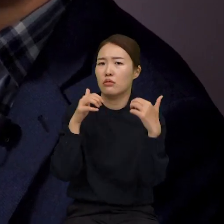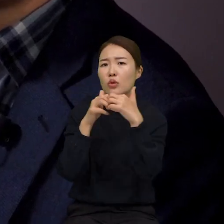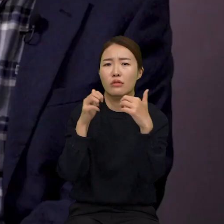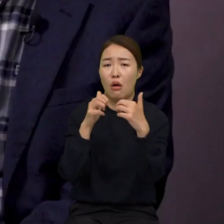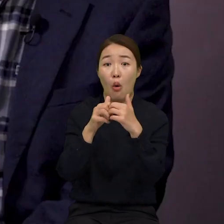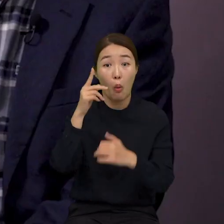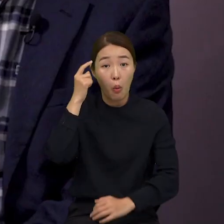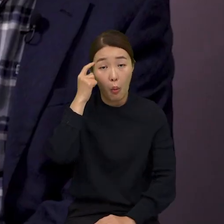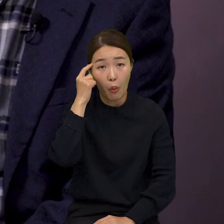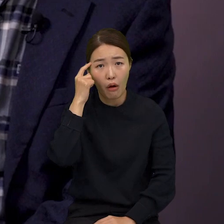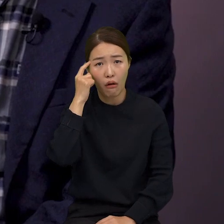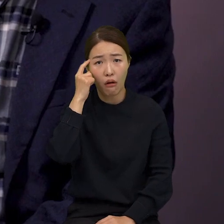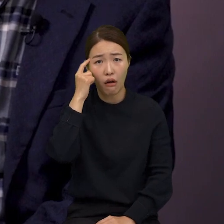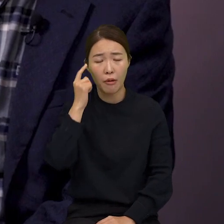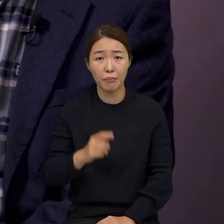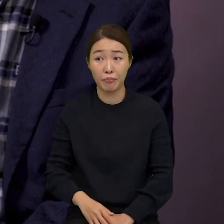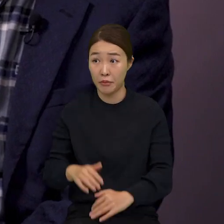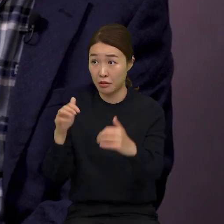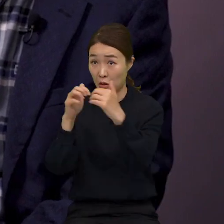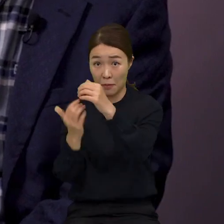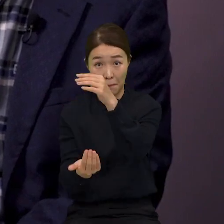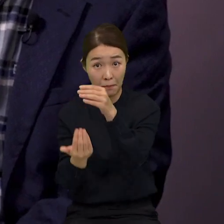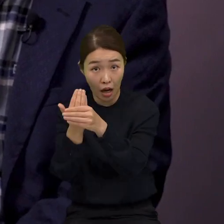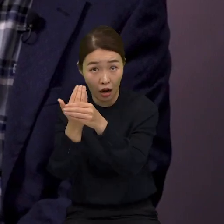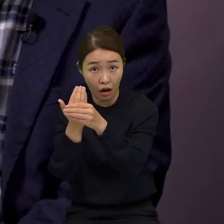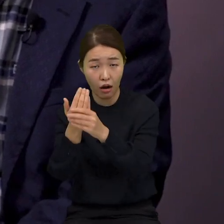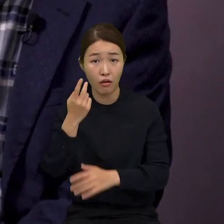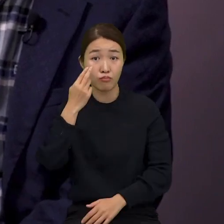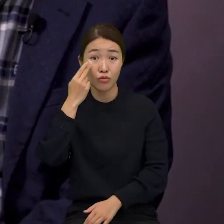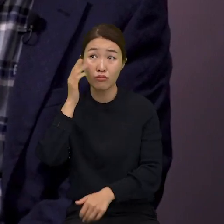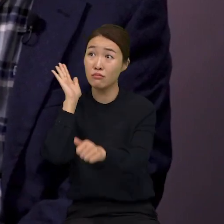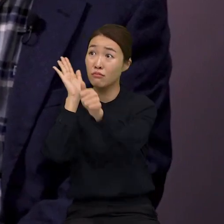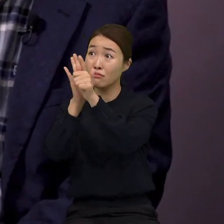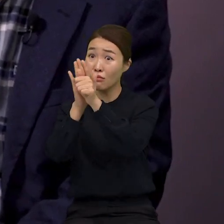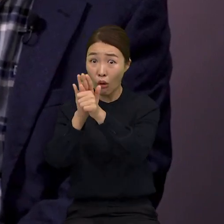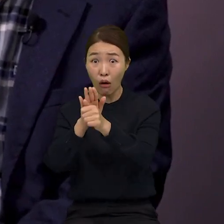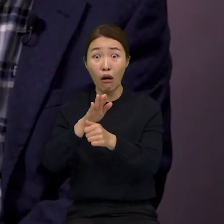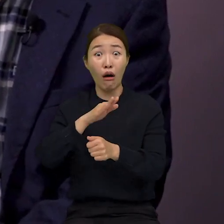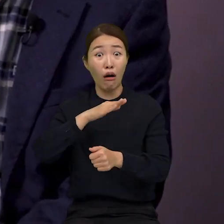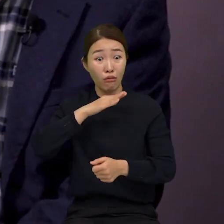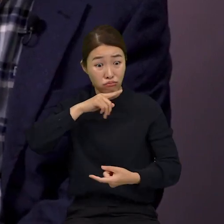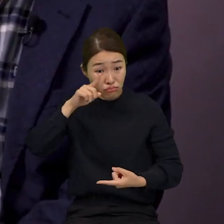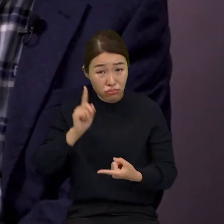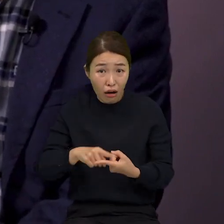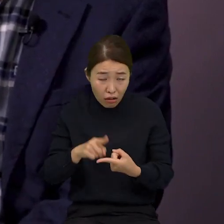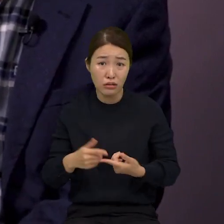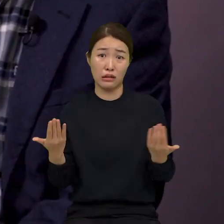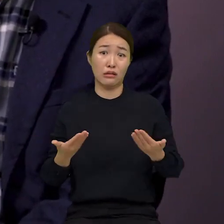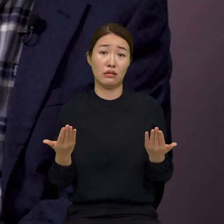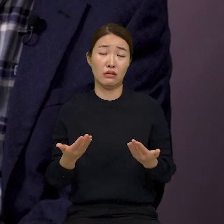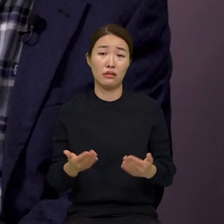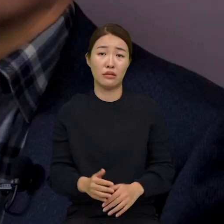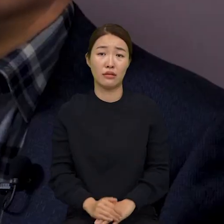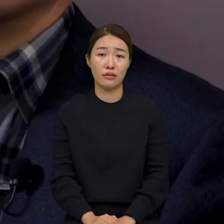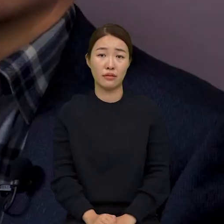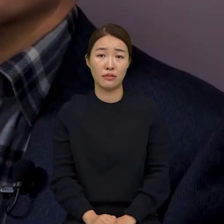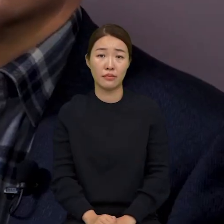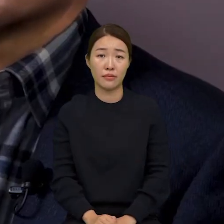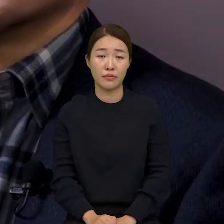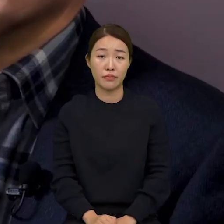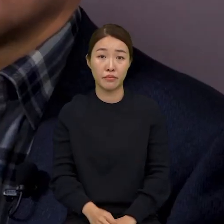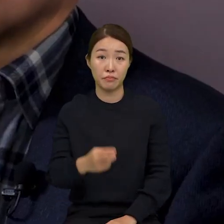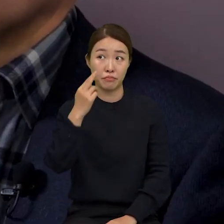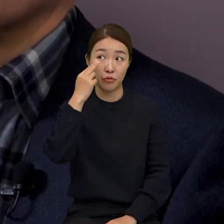없었습니다. 그리고 전쟁이 일어났으니 미국을 돕는 것은 당연한 수순이었습니다.